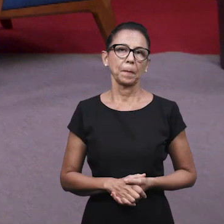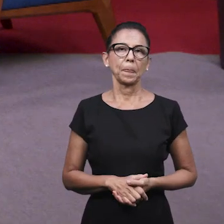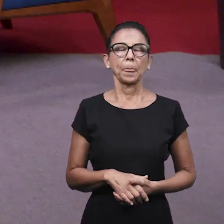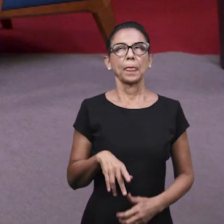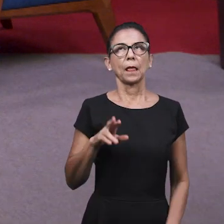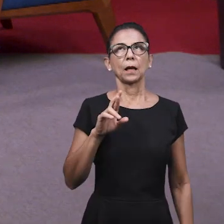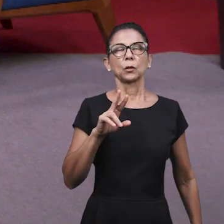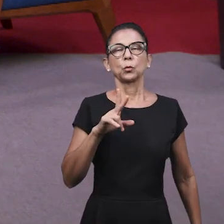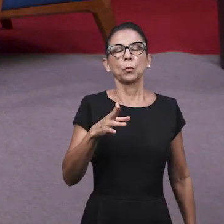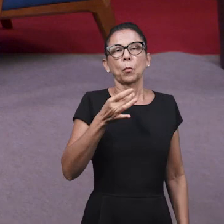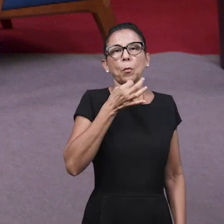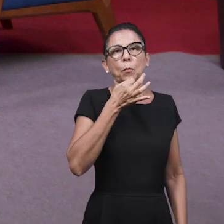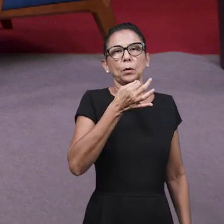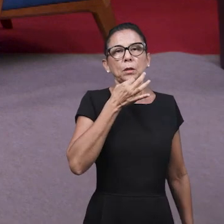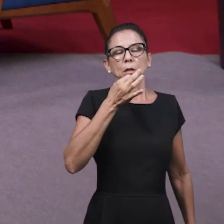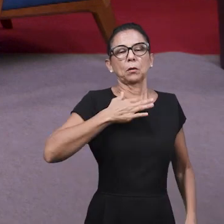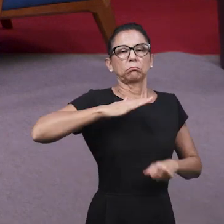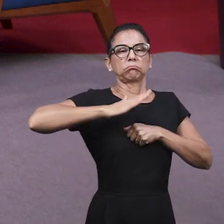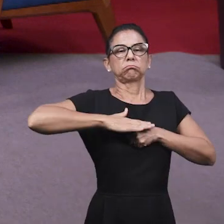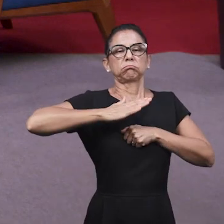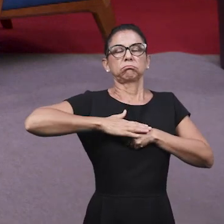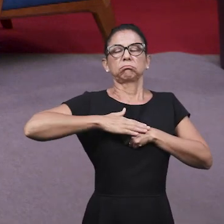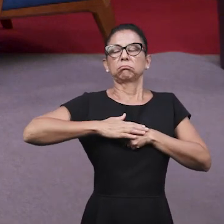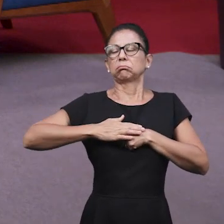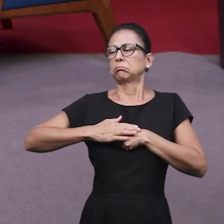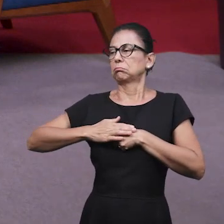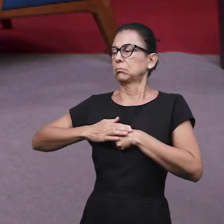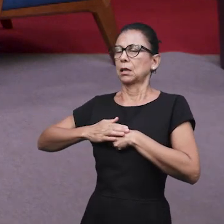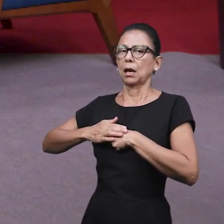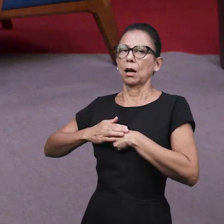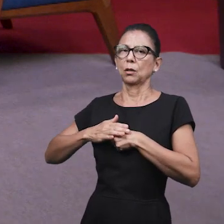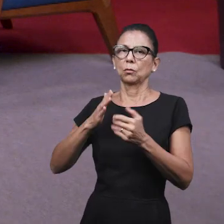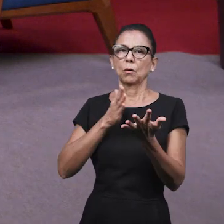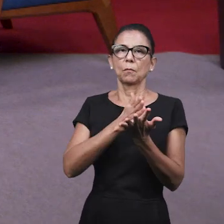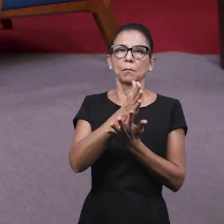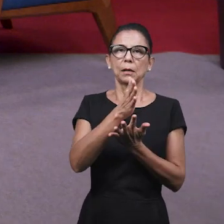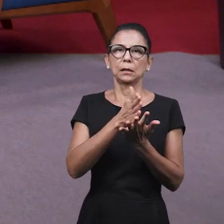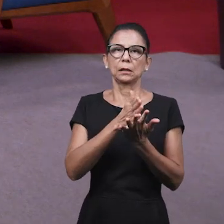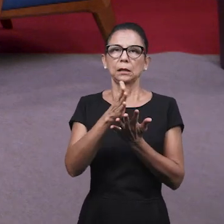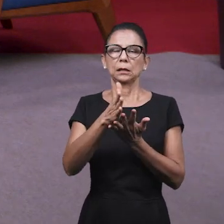Donc, ce n'est pas une position,